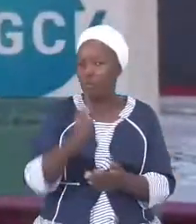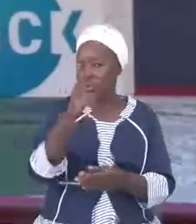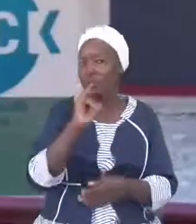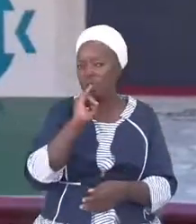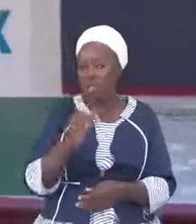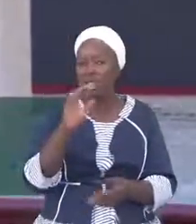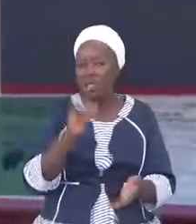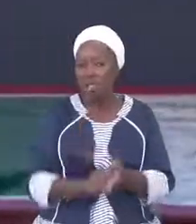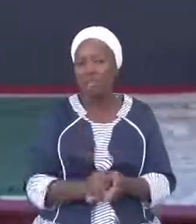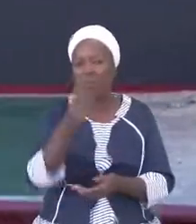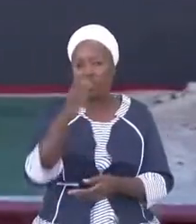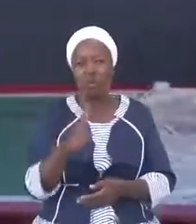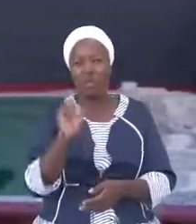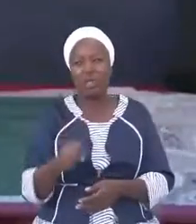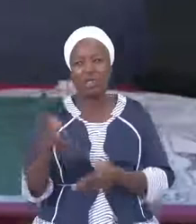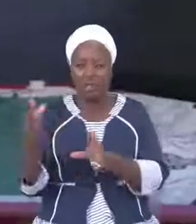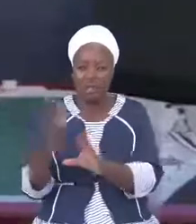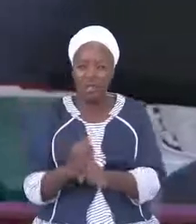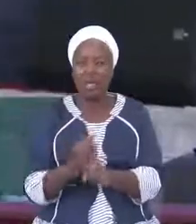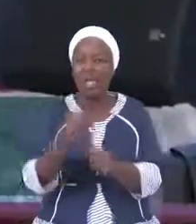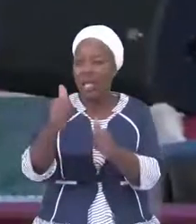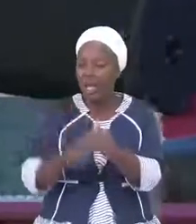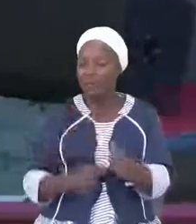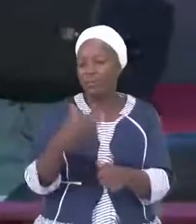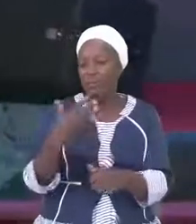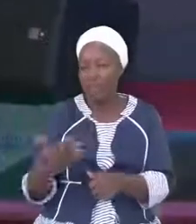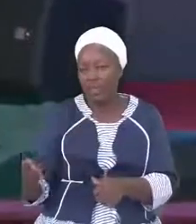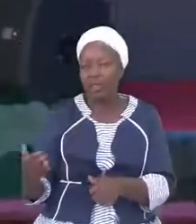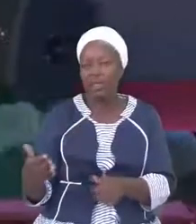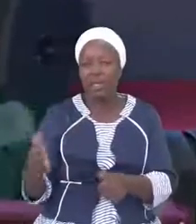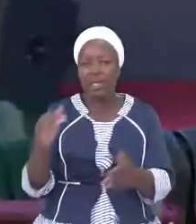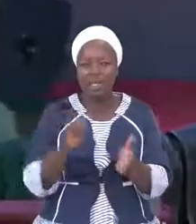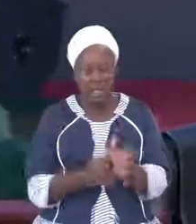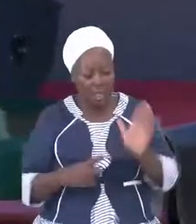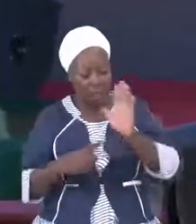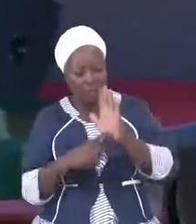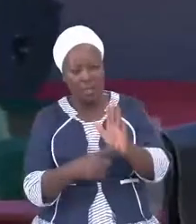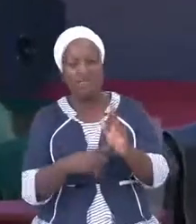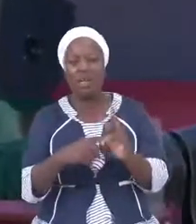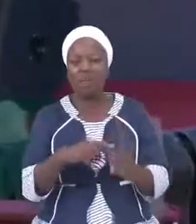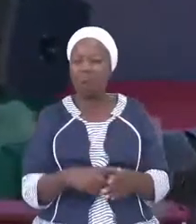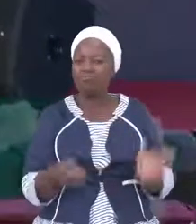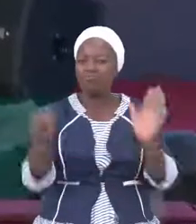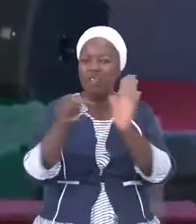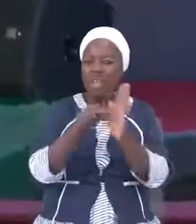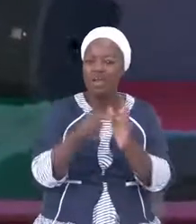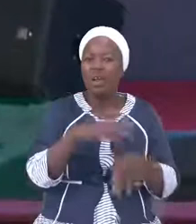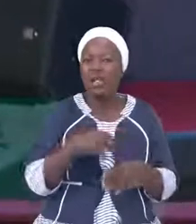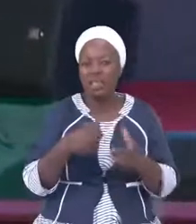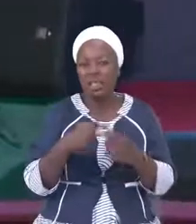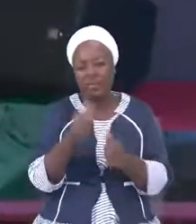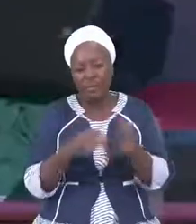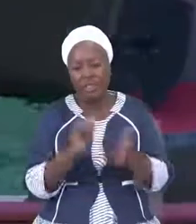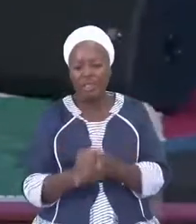bon. Que Dieu peut prendre tout événement qui paraît négatif,